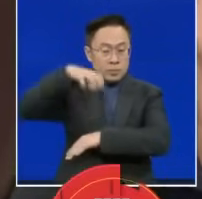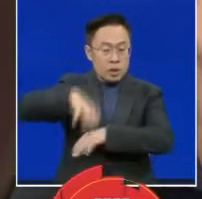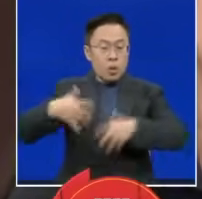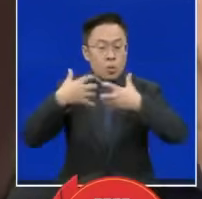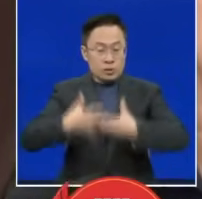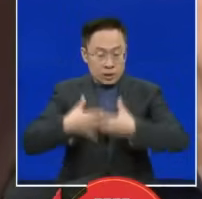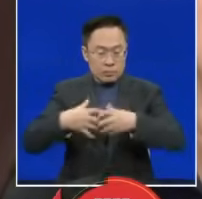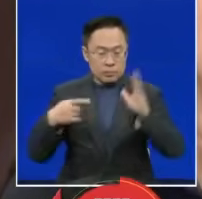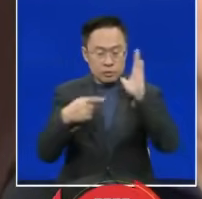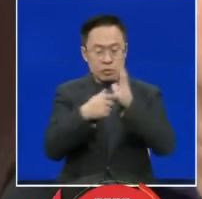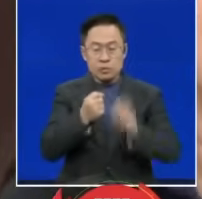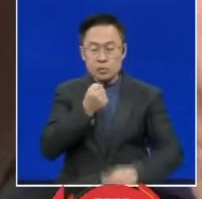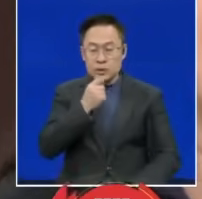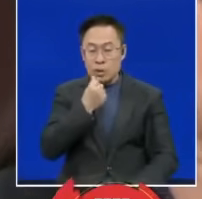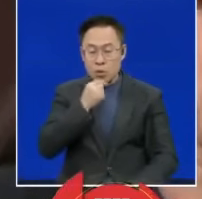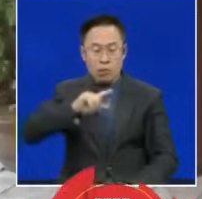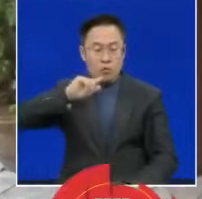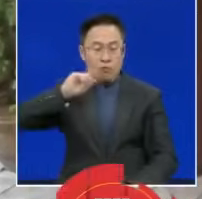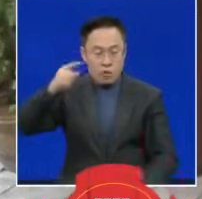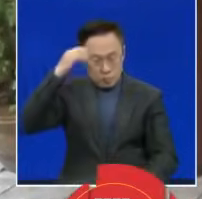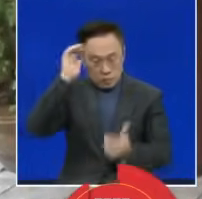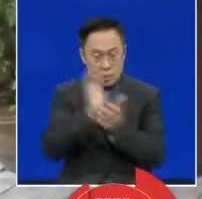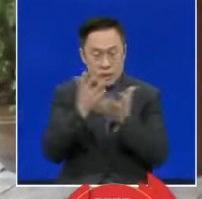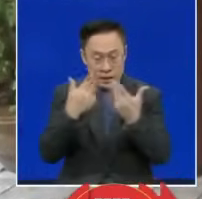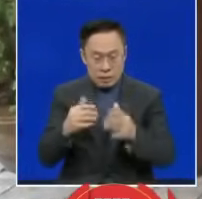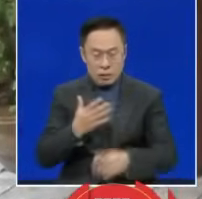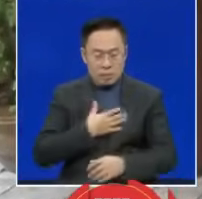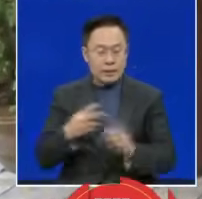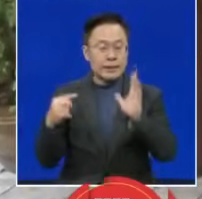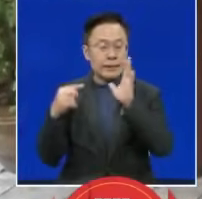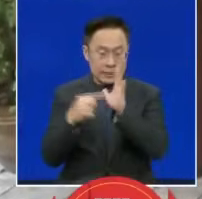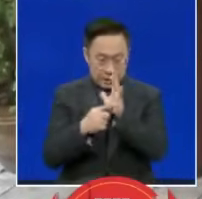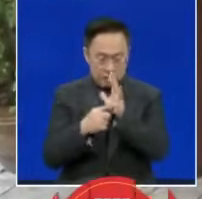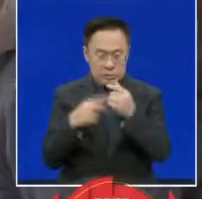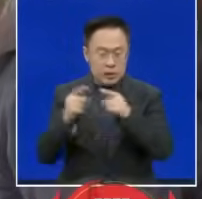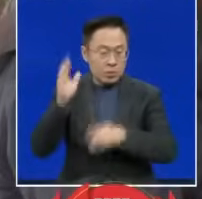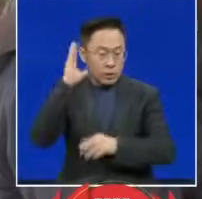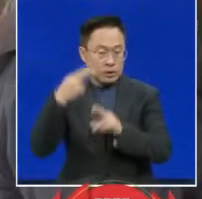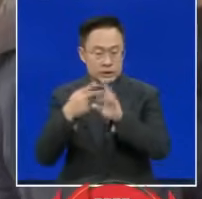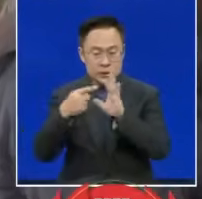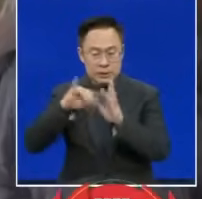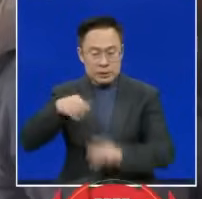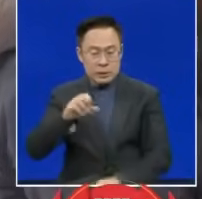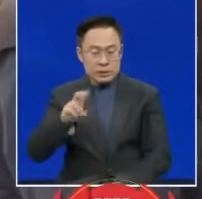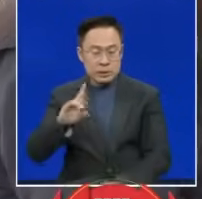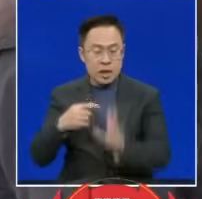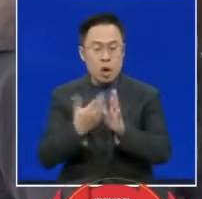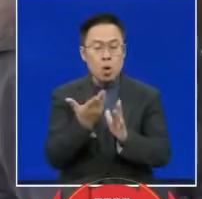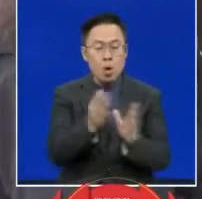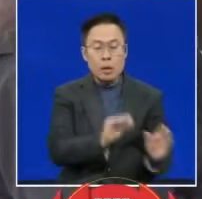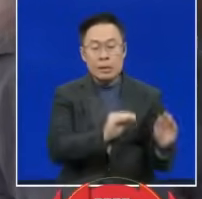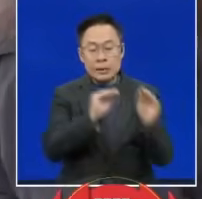ร้องทุกข์กล่าวโทษบริสัทนี้แล้วก็นัดหมายมาให้ปากคำแต่ปรากฏคุณเจษดาขอเลื่อนอ่าไป18